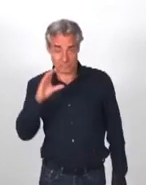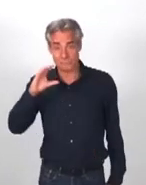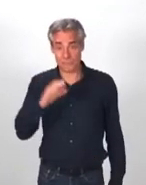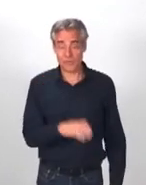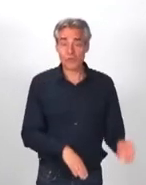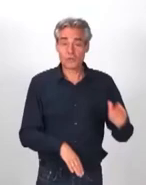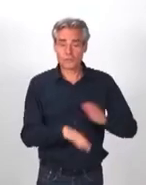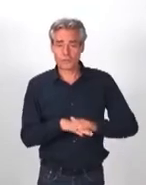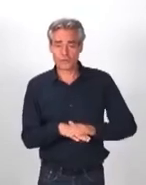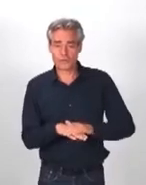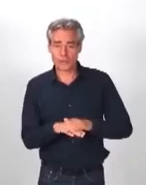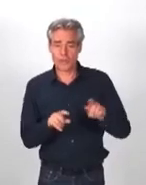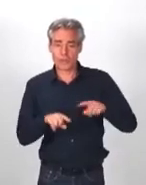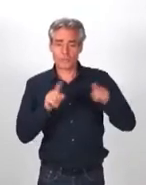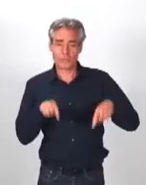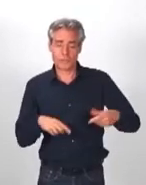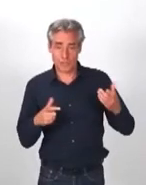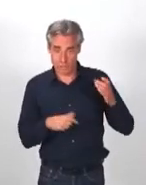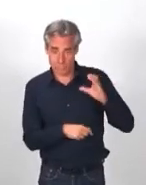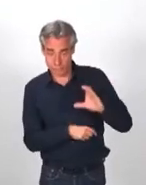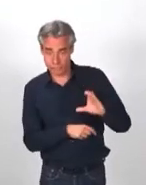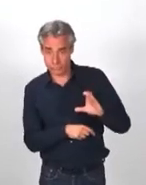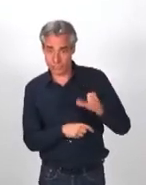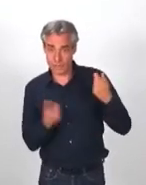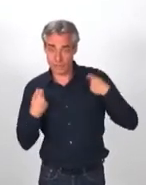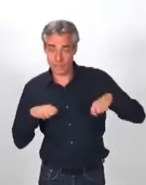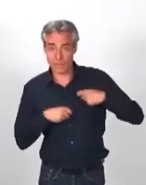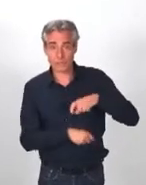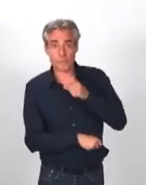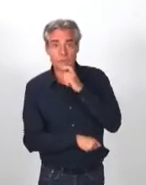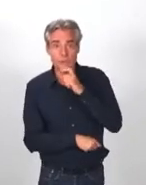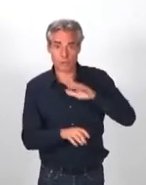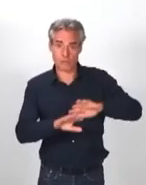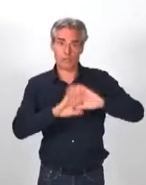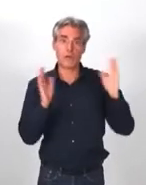sur les budgets d'investissement qui n'ont pas été consommés.